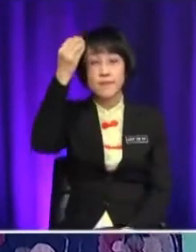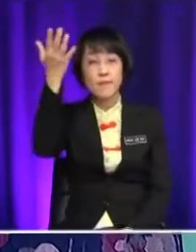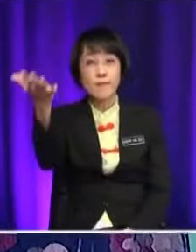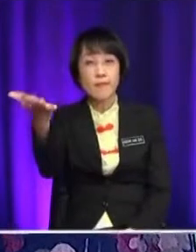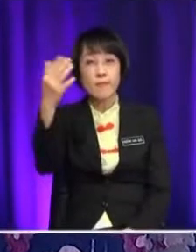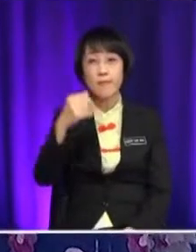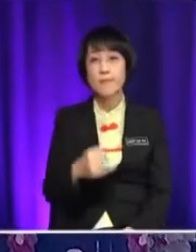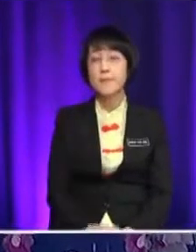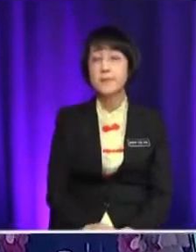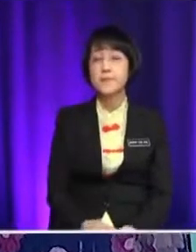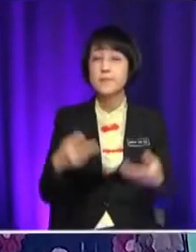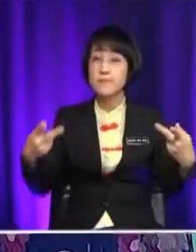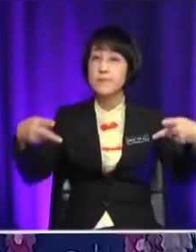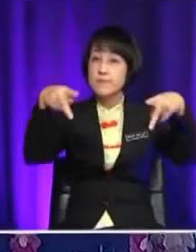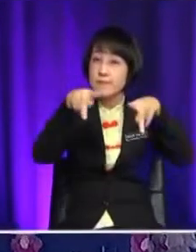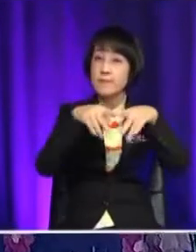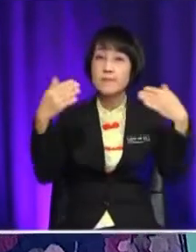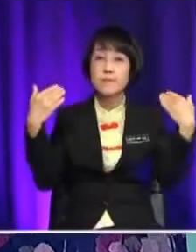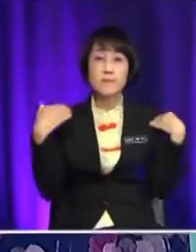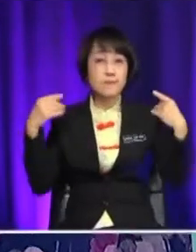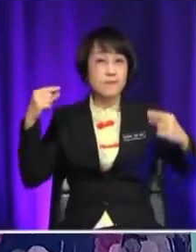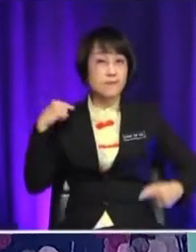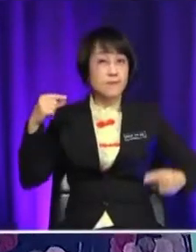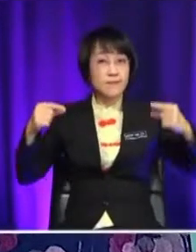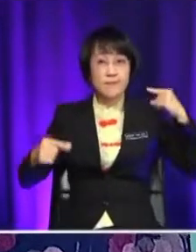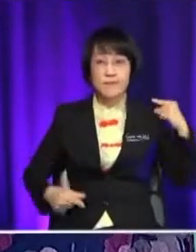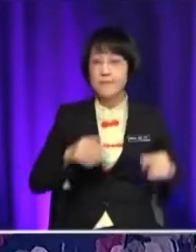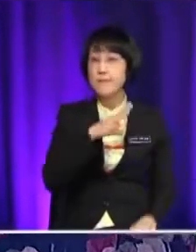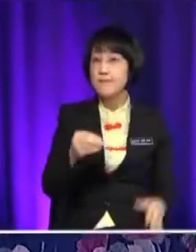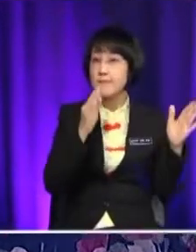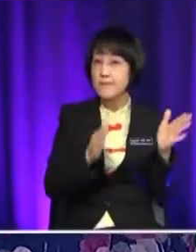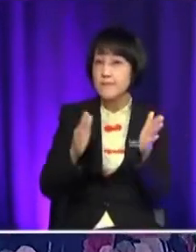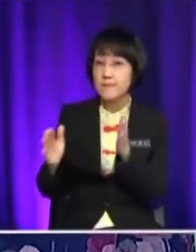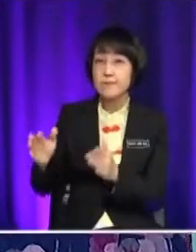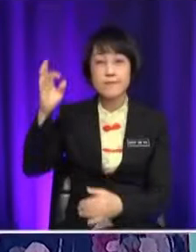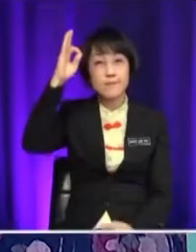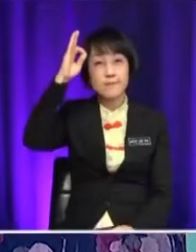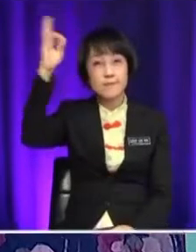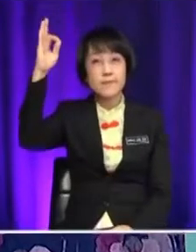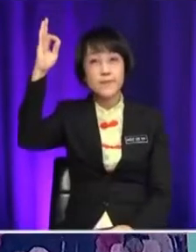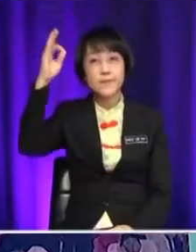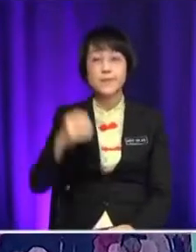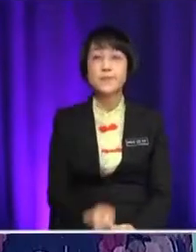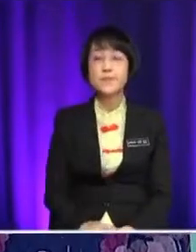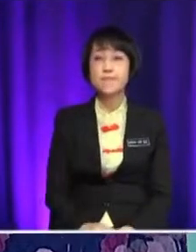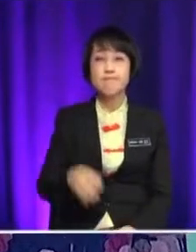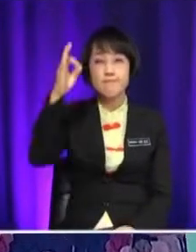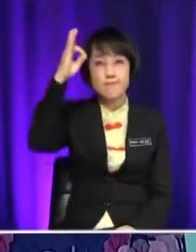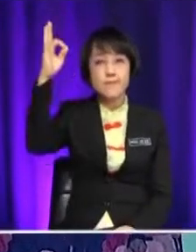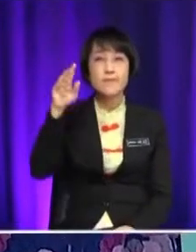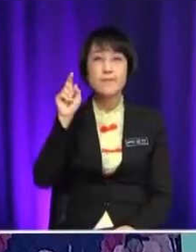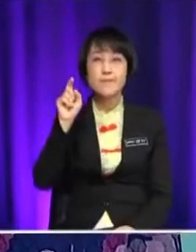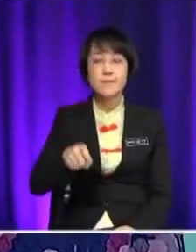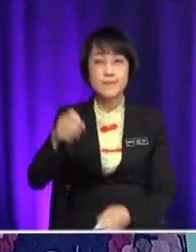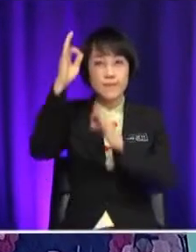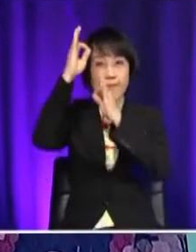Seterusnya, perlu ada gaya dan susunan fakta. Maksudnya fakta ni kena tepat. Kita tak